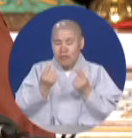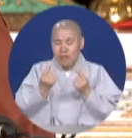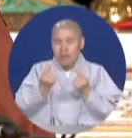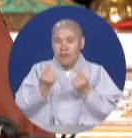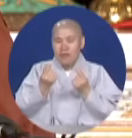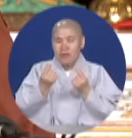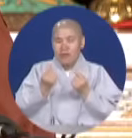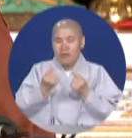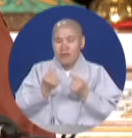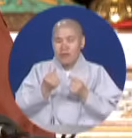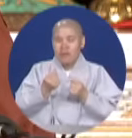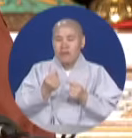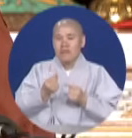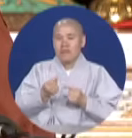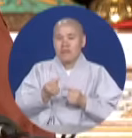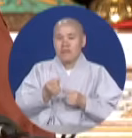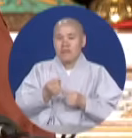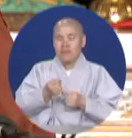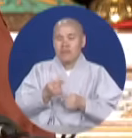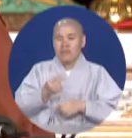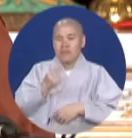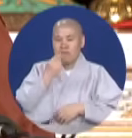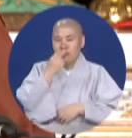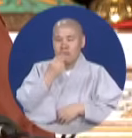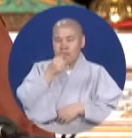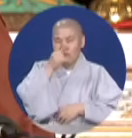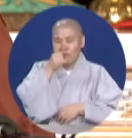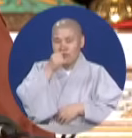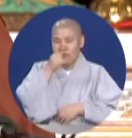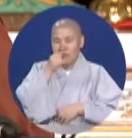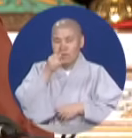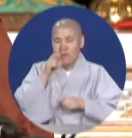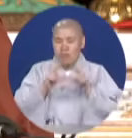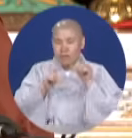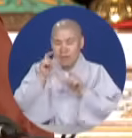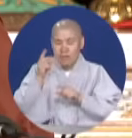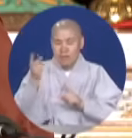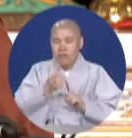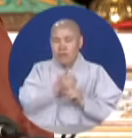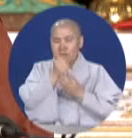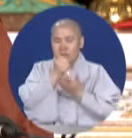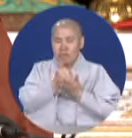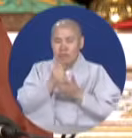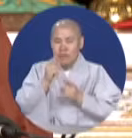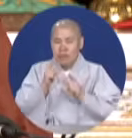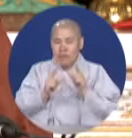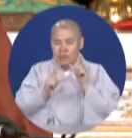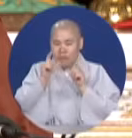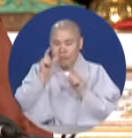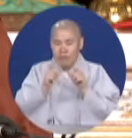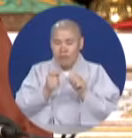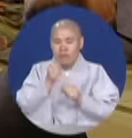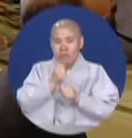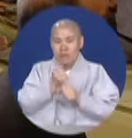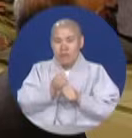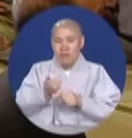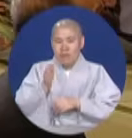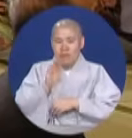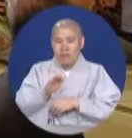뭐 중생상을 조성했다고 그래서 향기가 다르고 열애상을 조성했다고 해서 다른 거 절대로